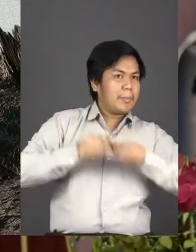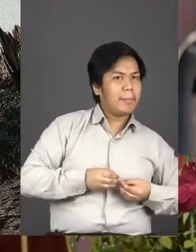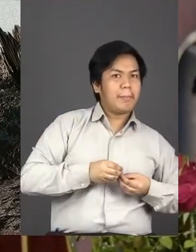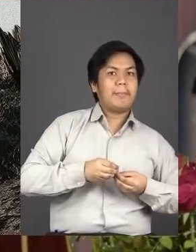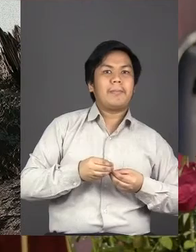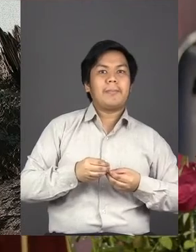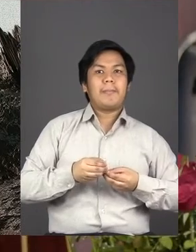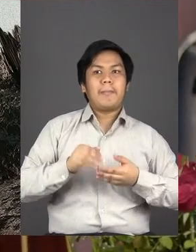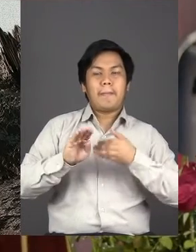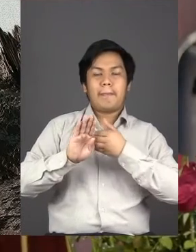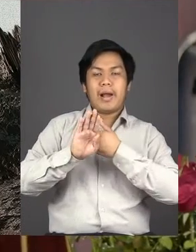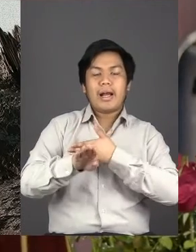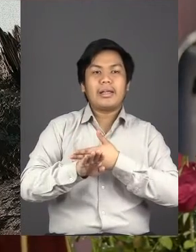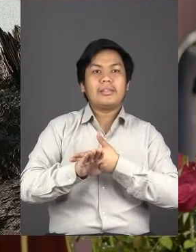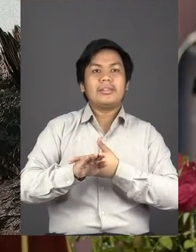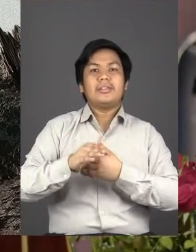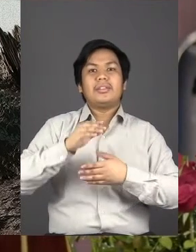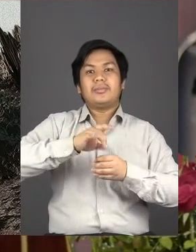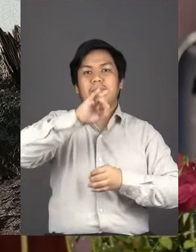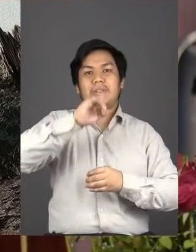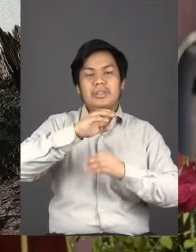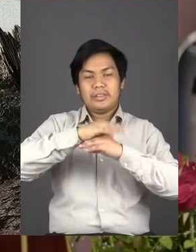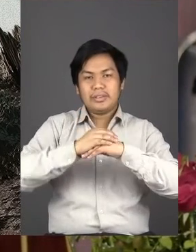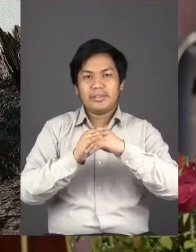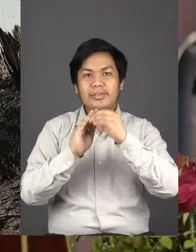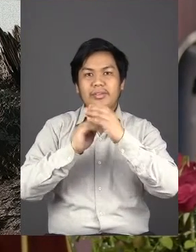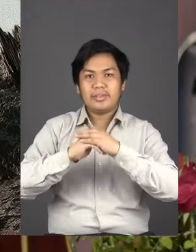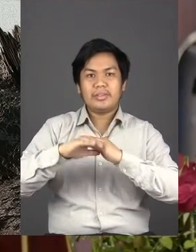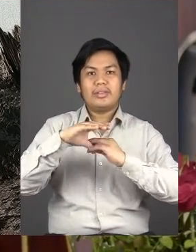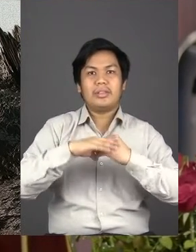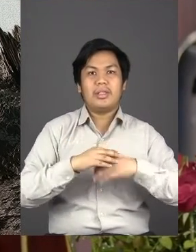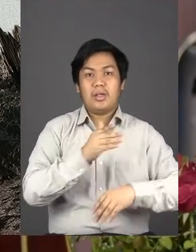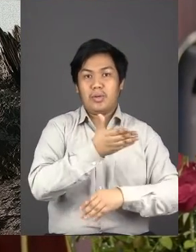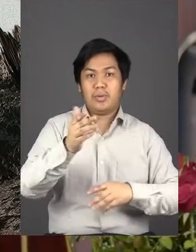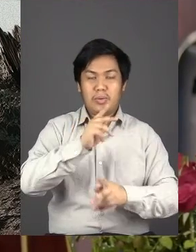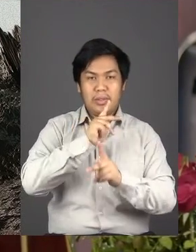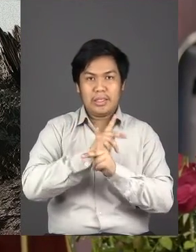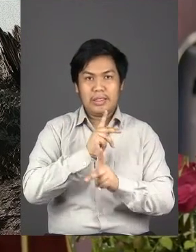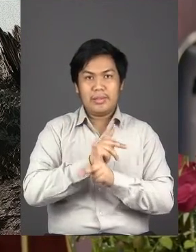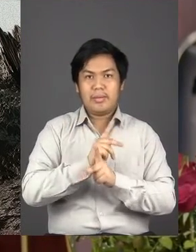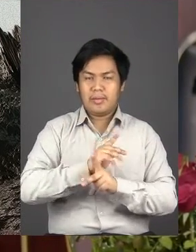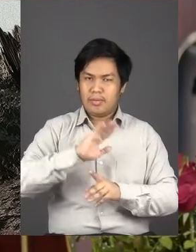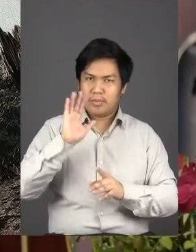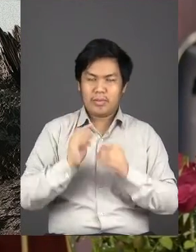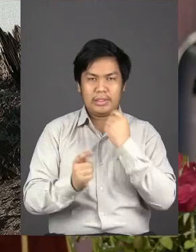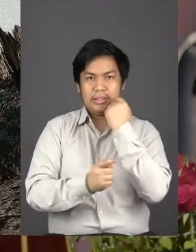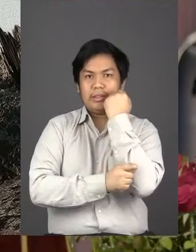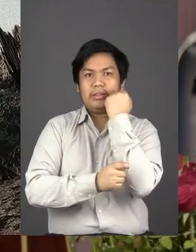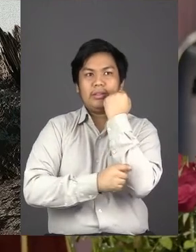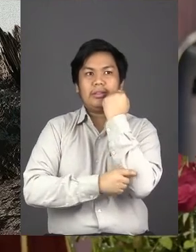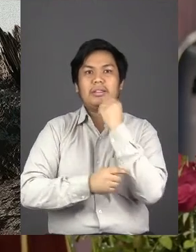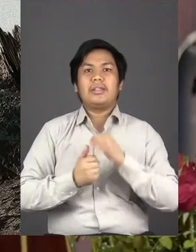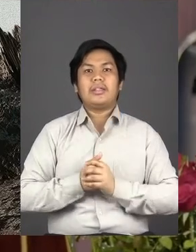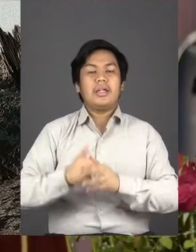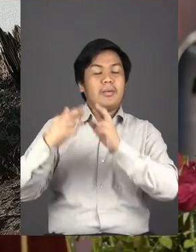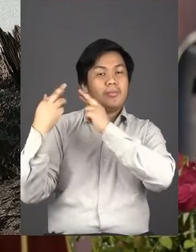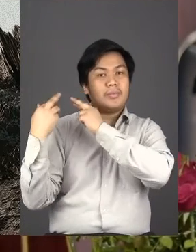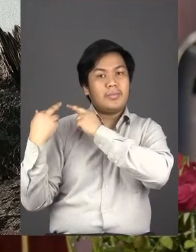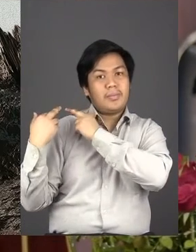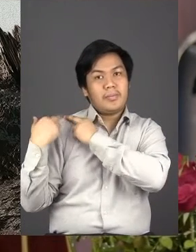of gentleness. Keep watch on yourself, lest you too be tempted. Bear one